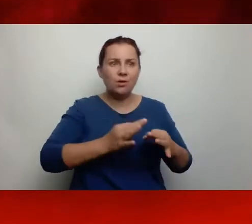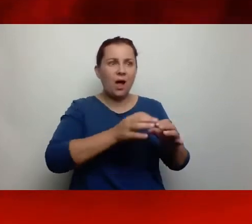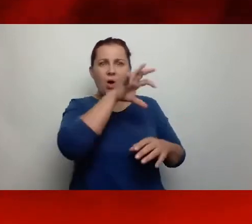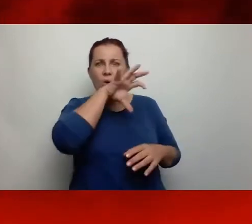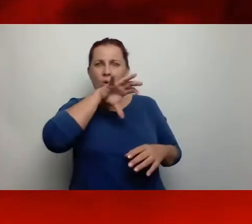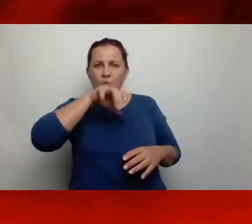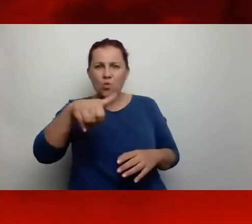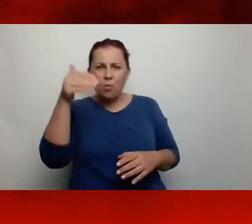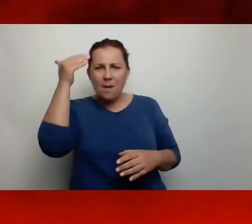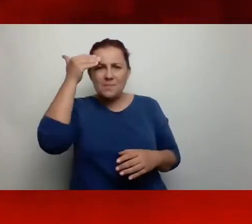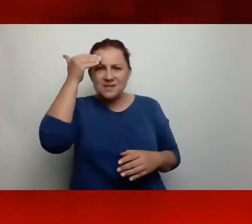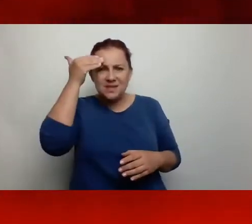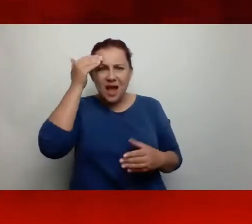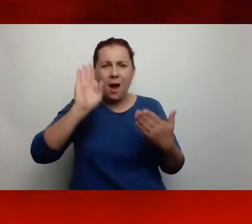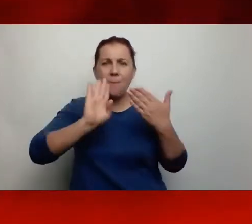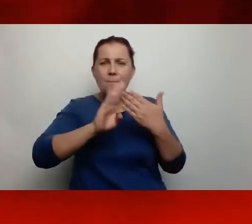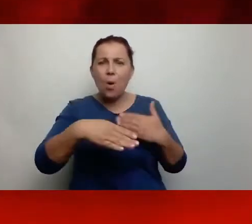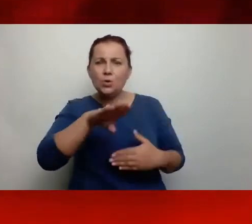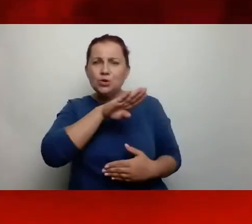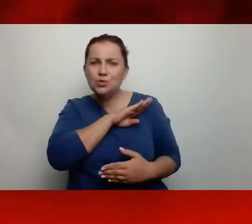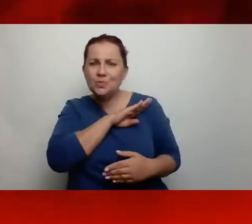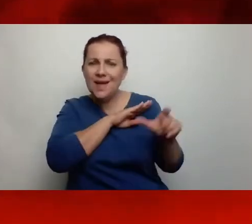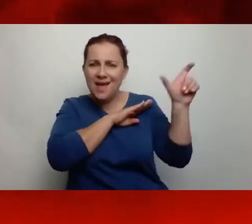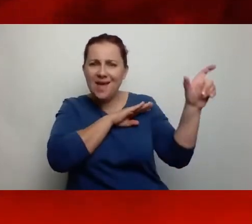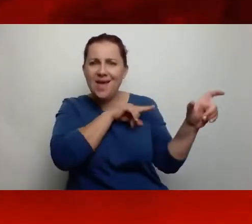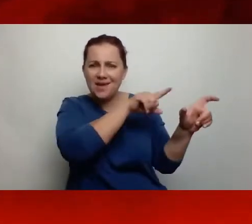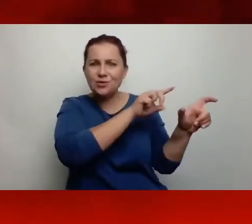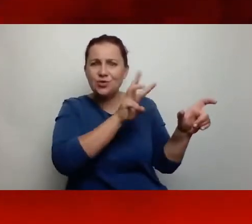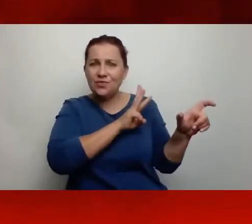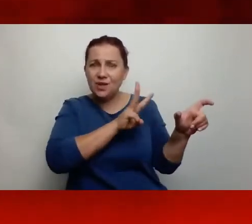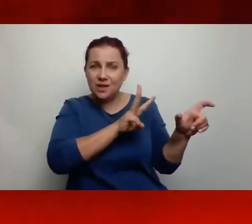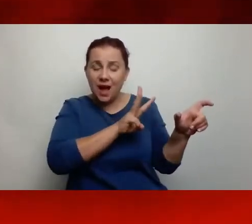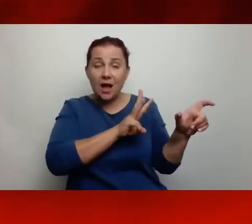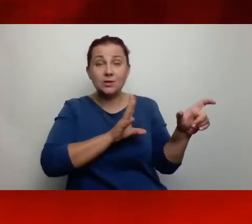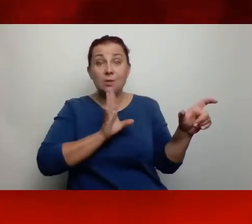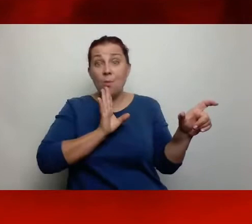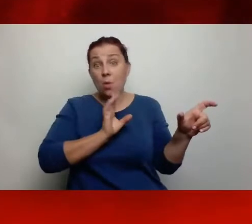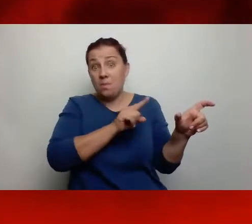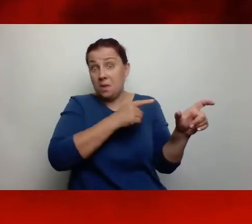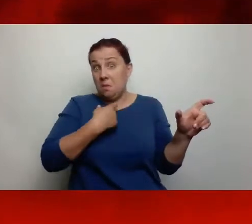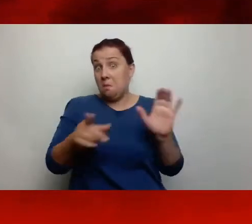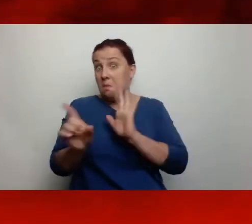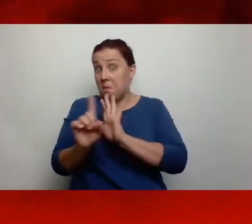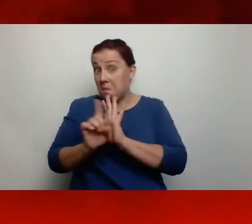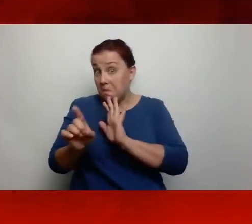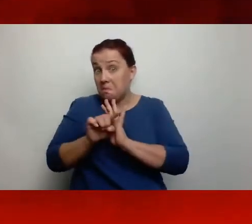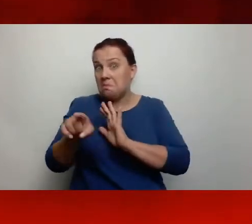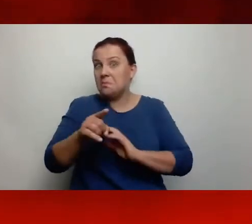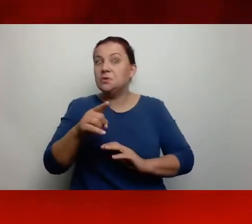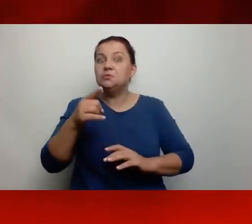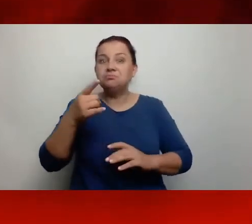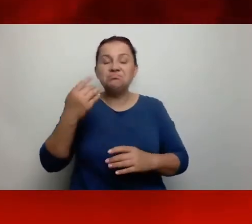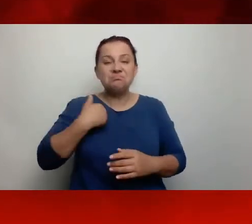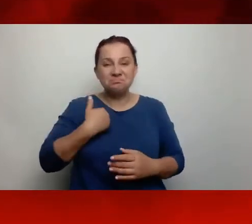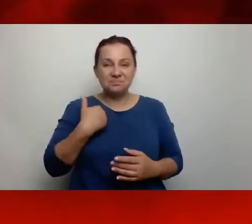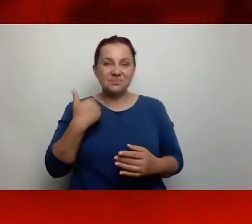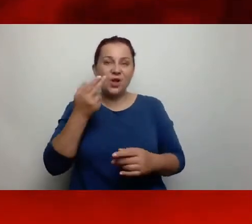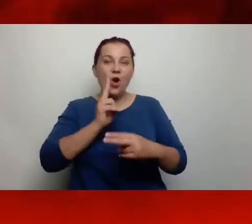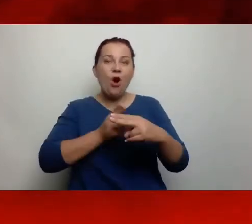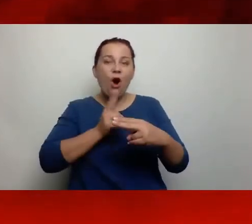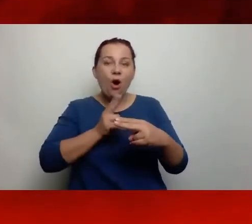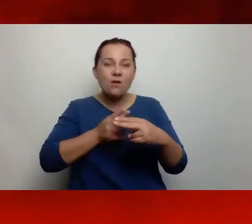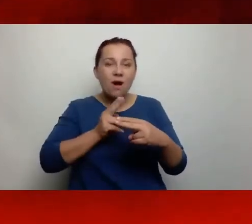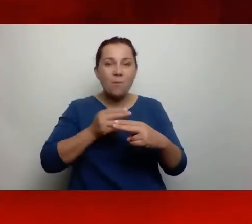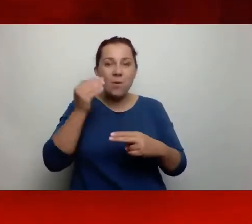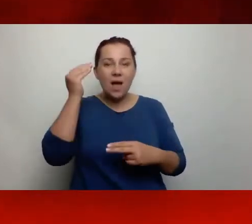no już dawno po śmierci Witkacego, jako rzekomego ich pacjenta, że ten cierpiał na chorobę psychiczną, na tak zwany